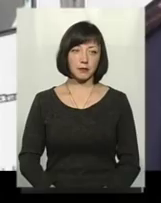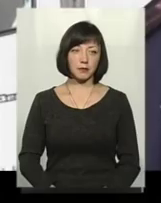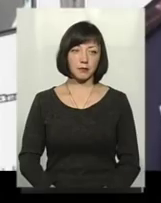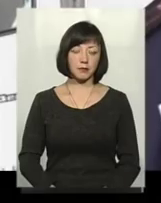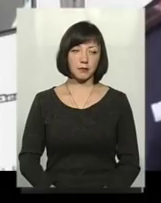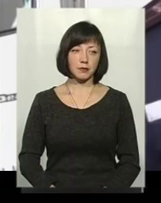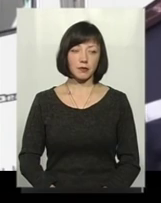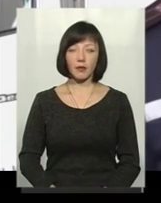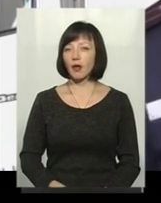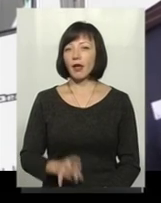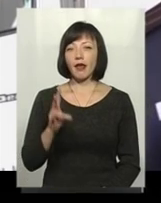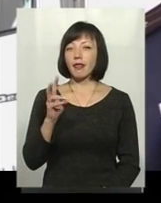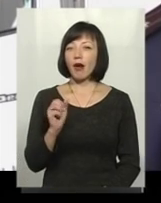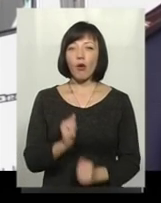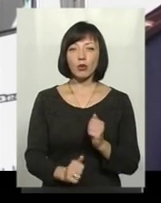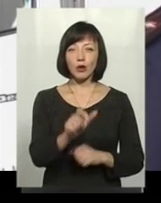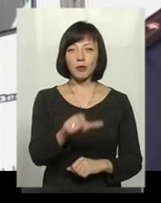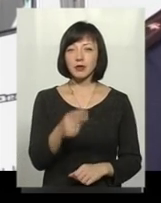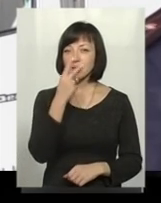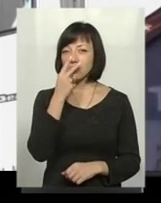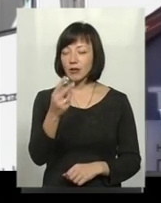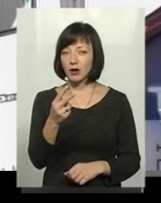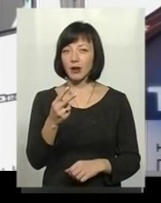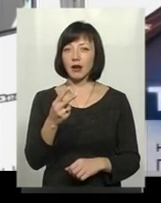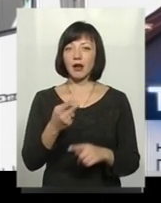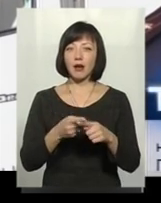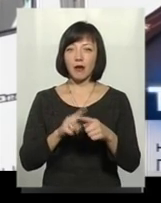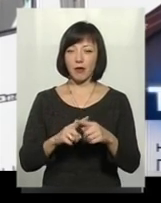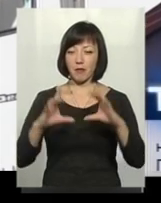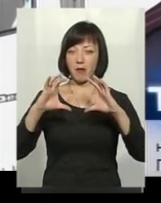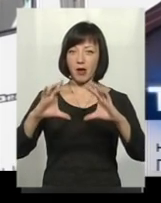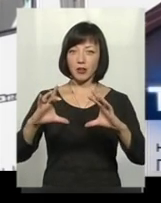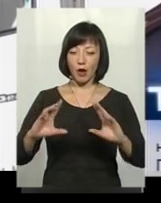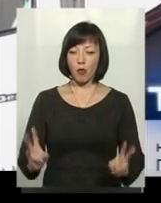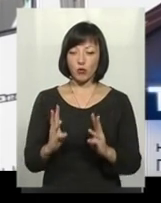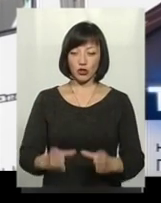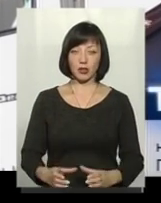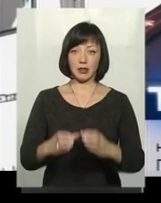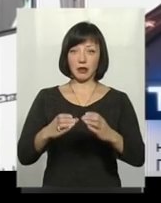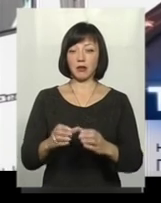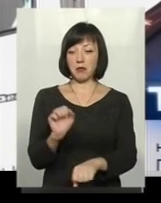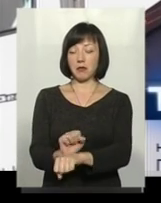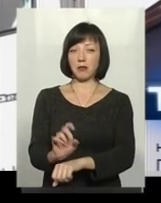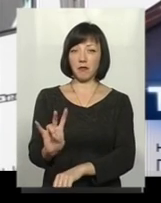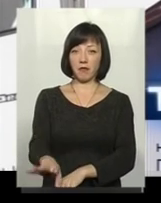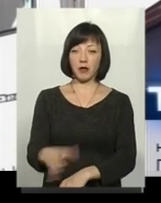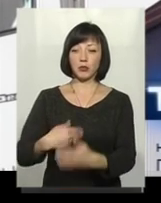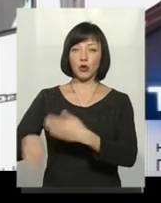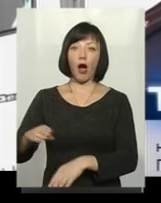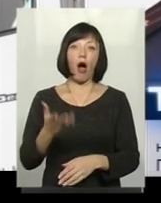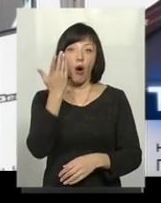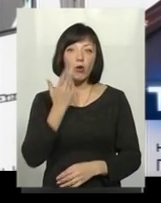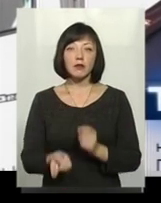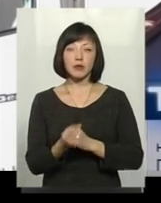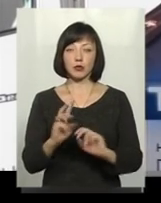І не кожен громадянин звертає увагу на показчик пожежного гідранта. Тому він зупинив, припаркувався і пішов по своїх справах. В цей момент виникла